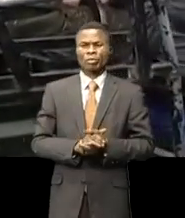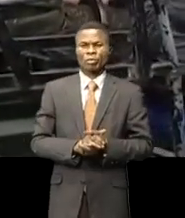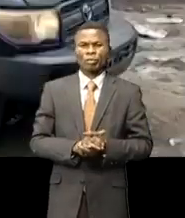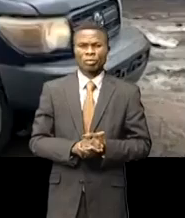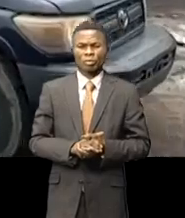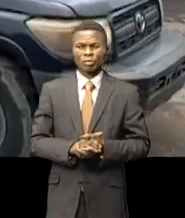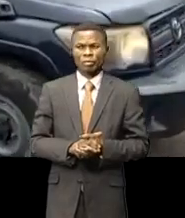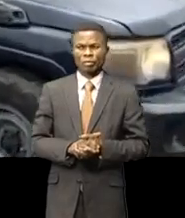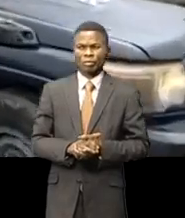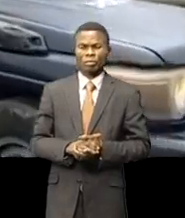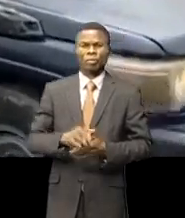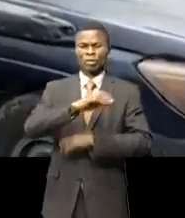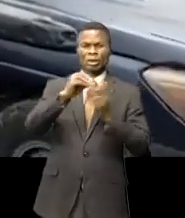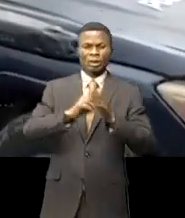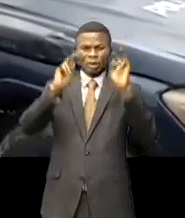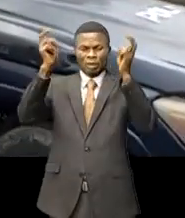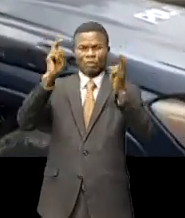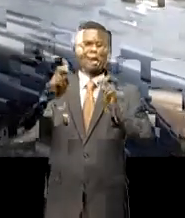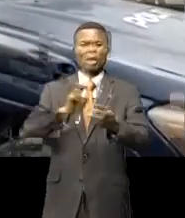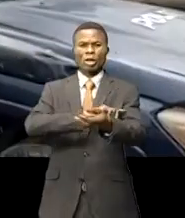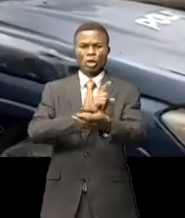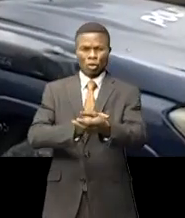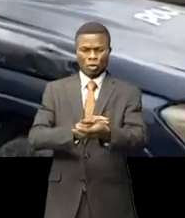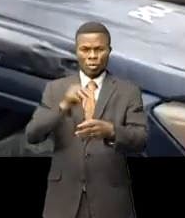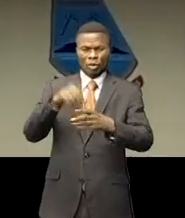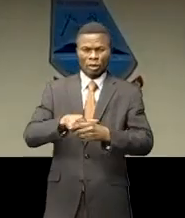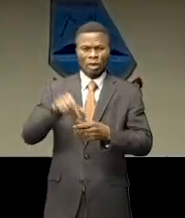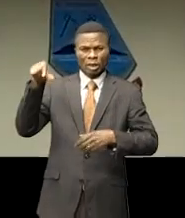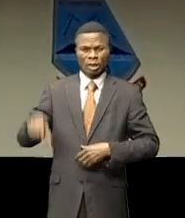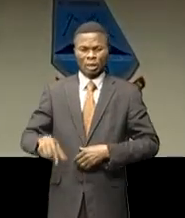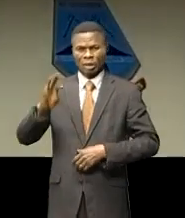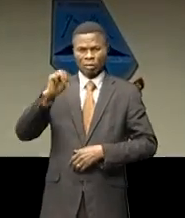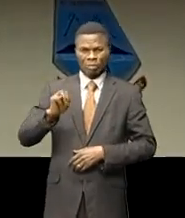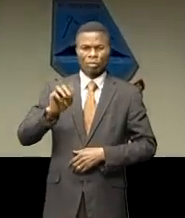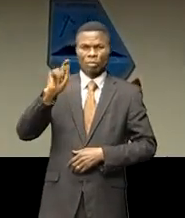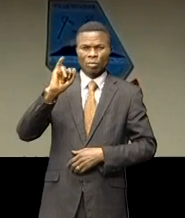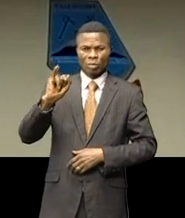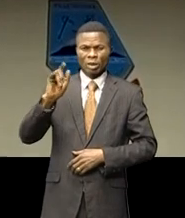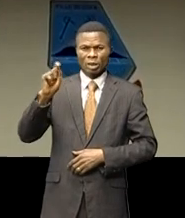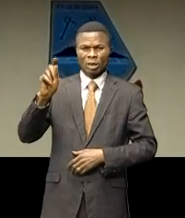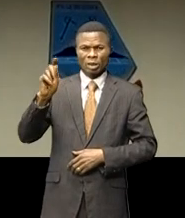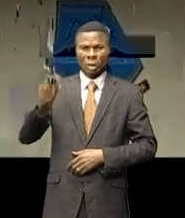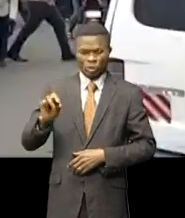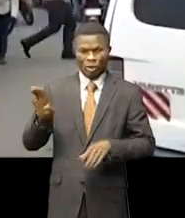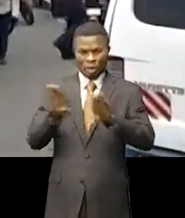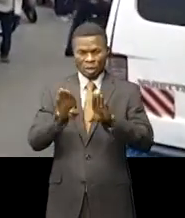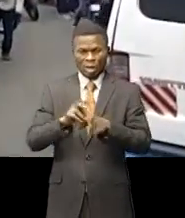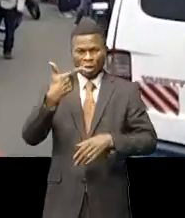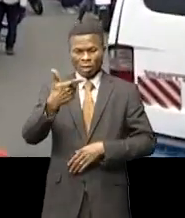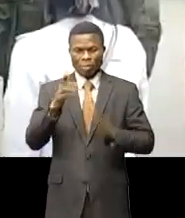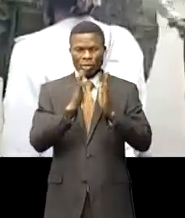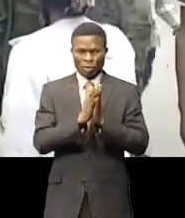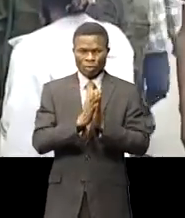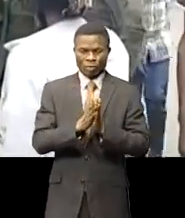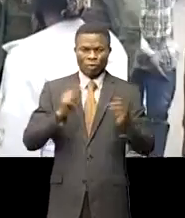Boukla ciblée dans le centre-ville de Goma, plus précisément dans le quartier Mikenon et Mapendo, dans la nuit du mardi 10